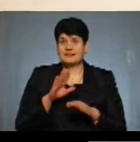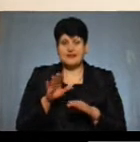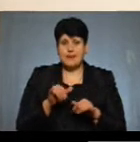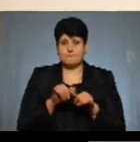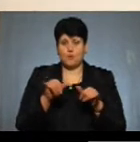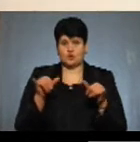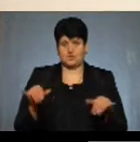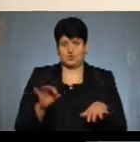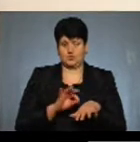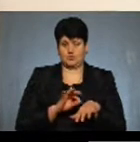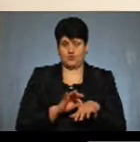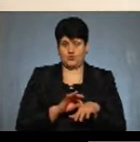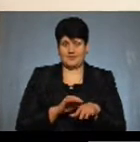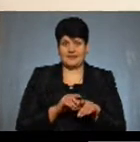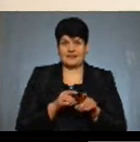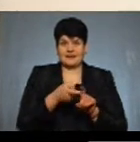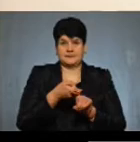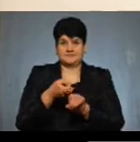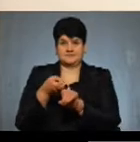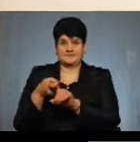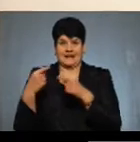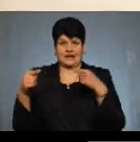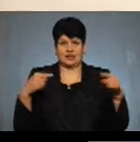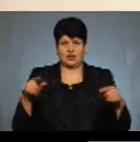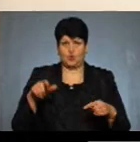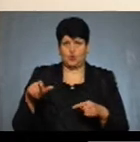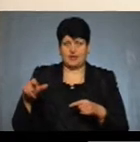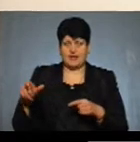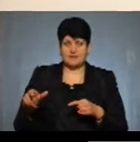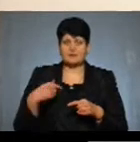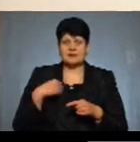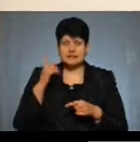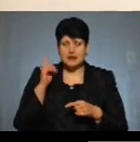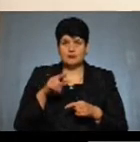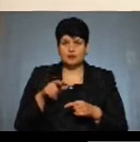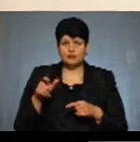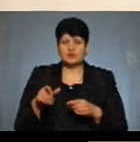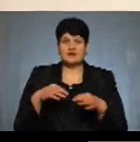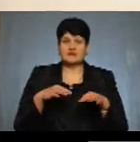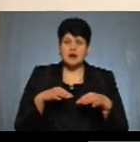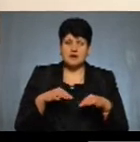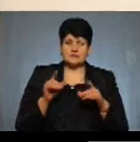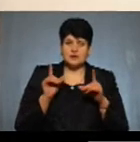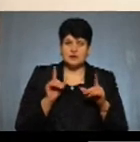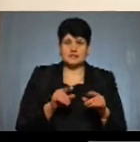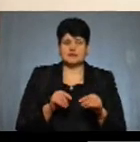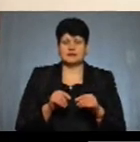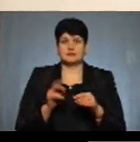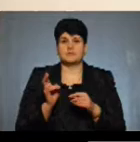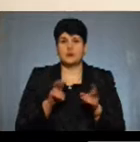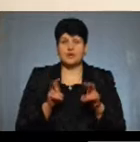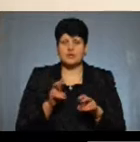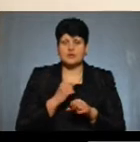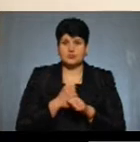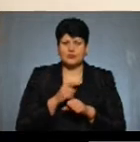не поширюєте збудника і не заражаєте інших людей. Тому що, як ми знаємо, люди і в транспорті їздять, і приходять на